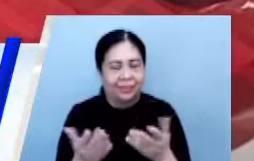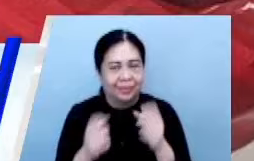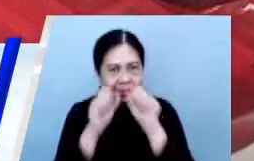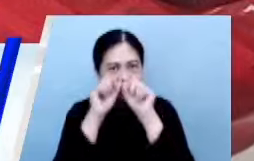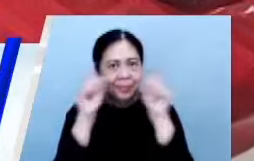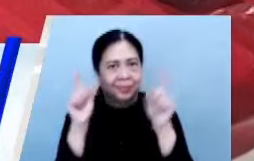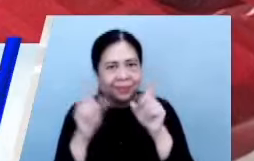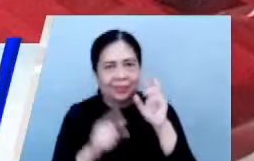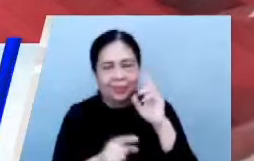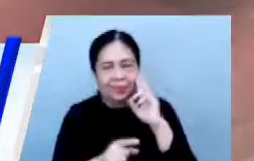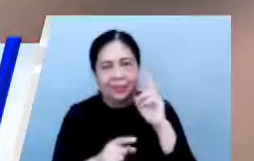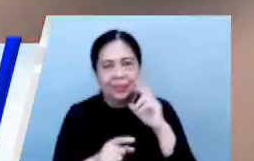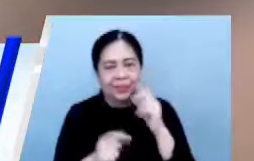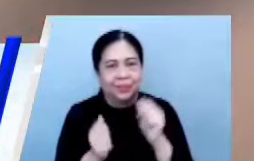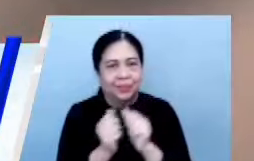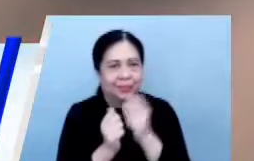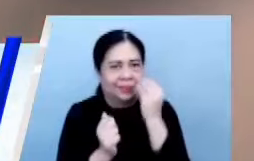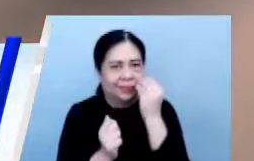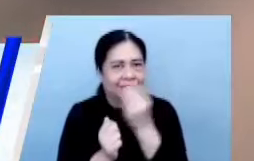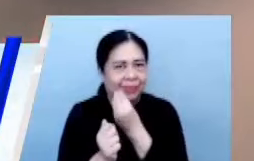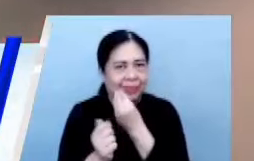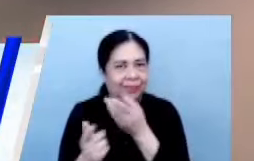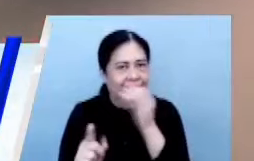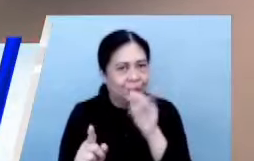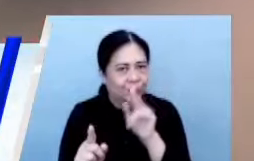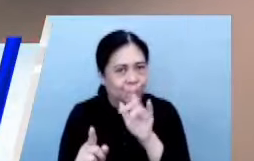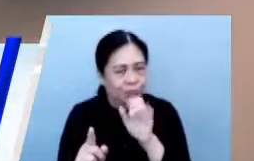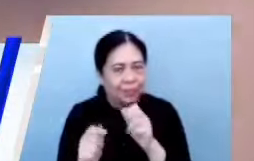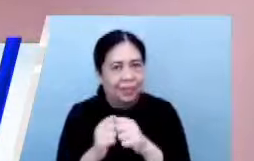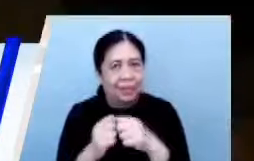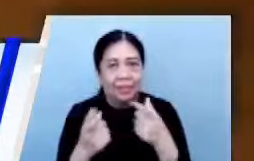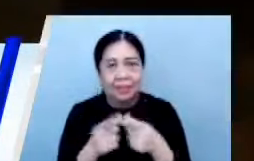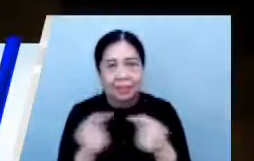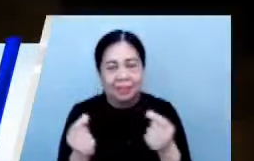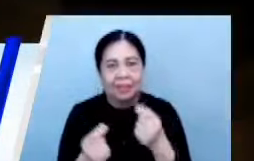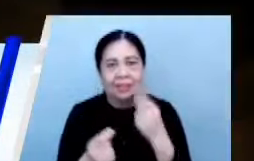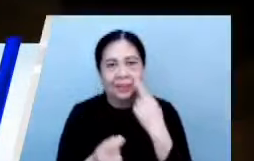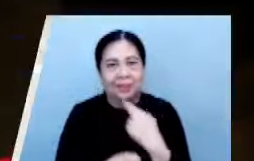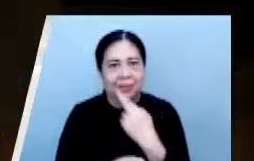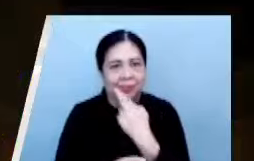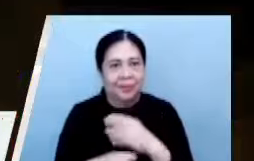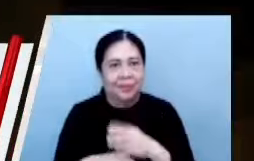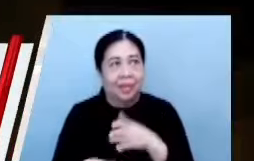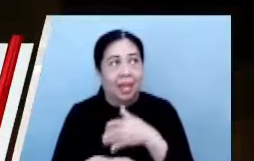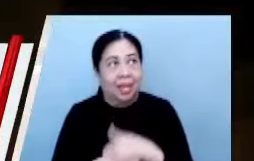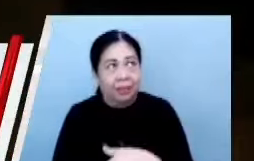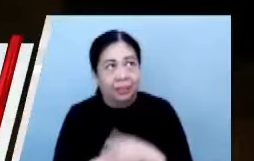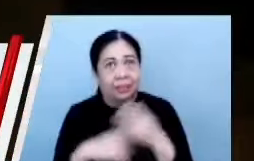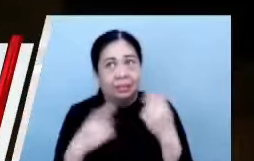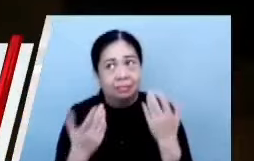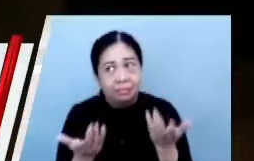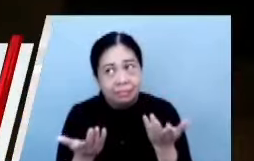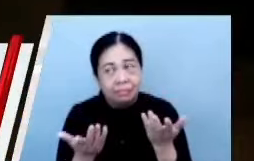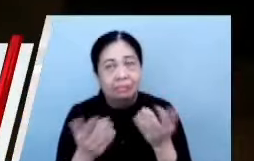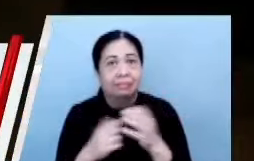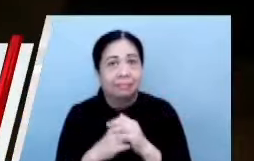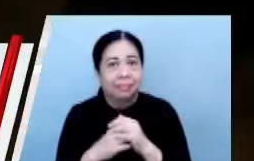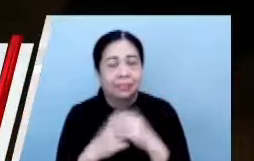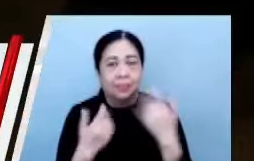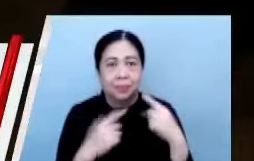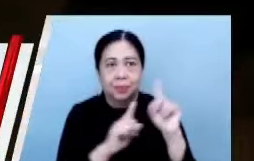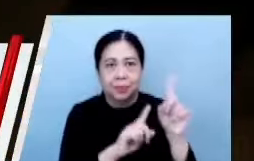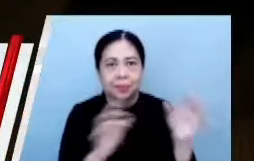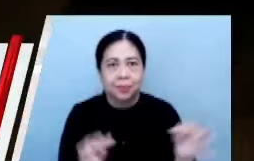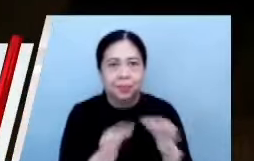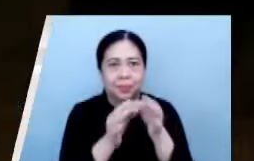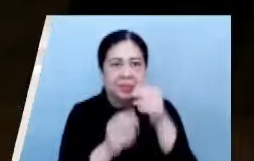si Julie with flowers at nag-Japanese resto date pa. After that, nakapag-misa pa kami kasi Ash